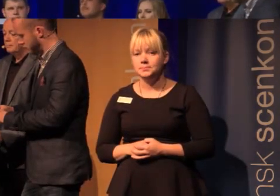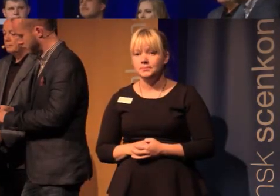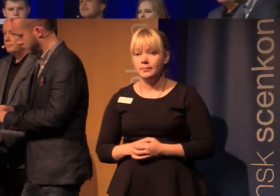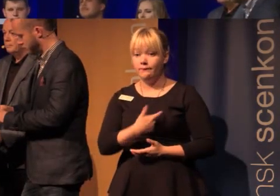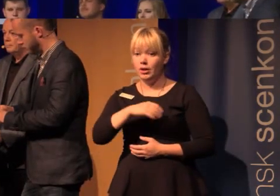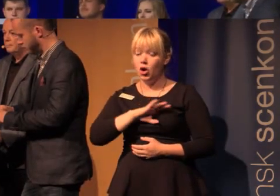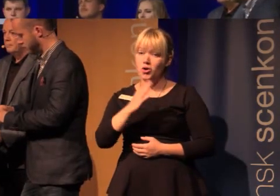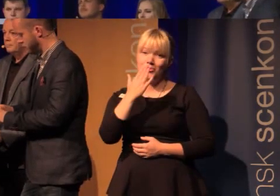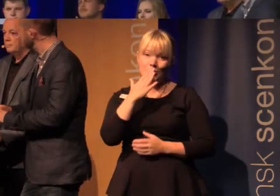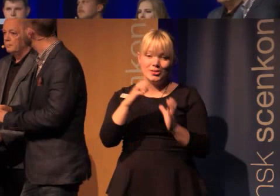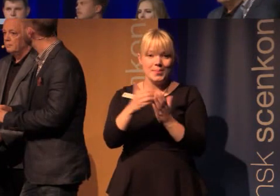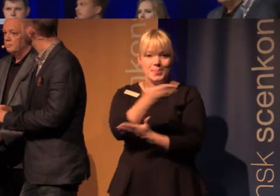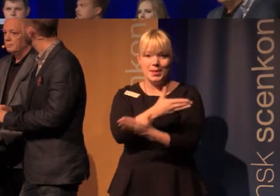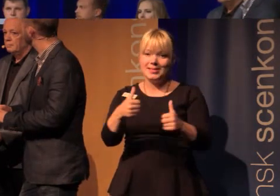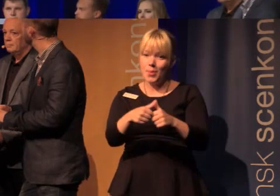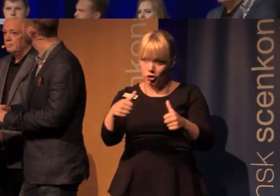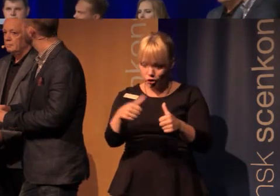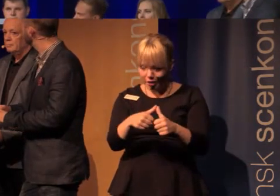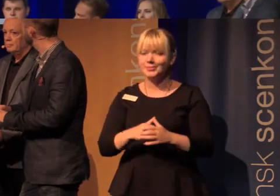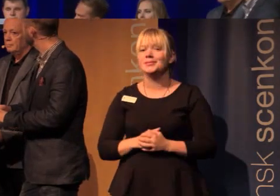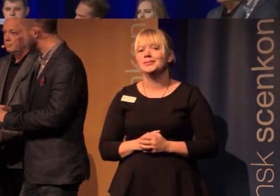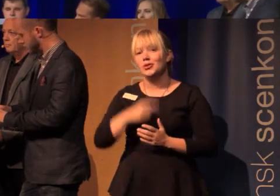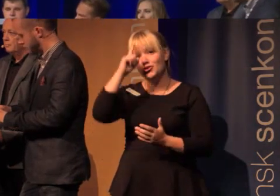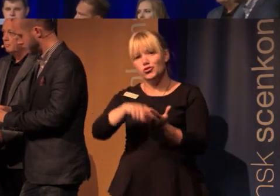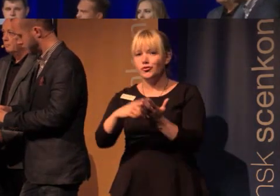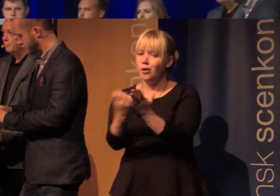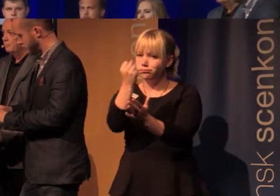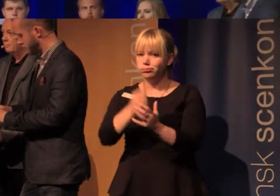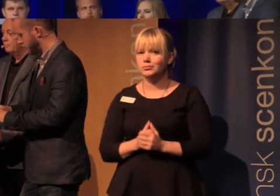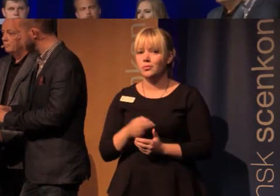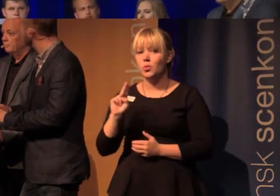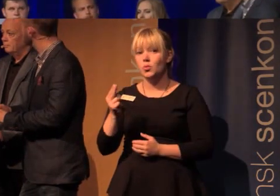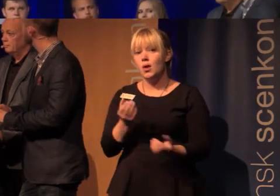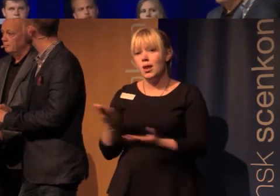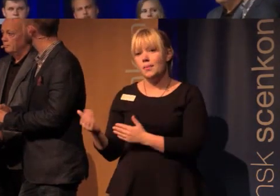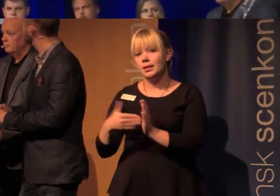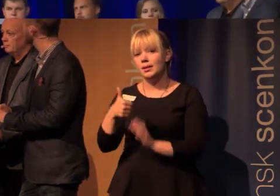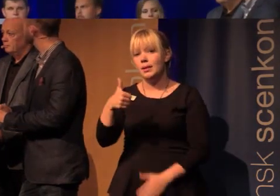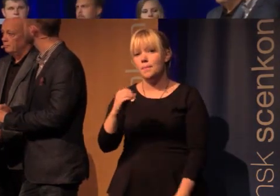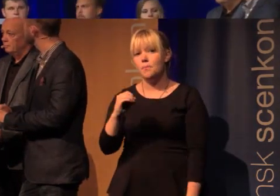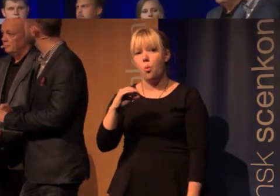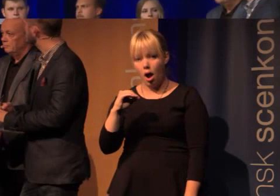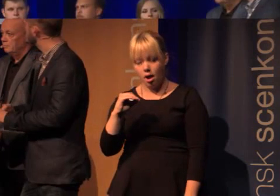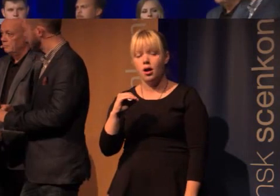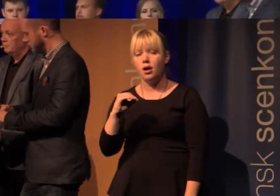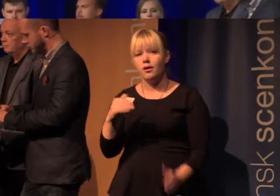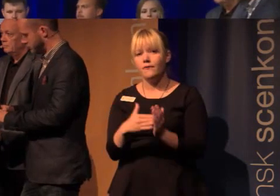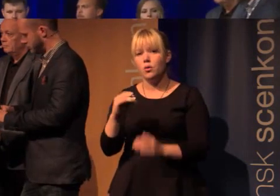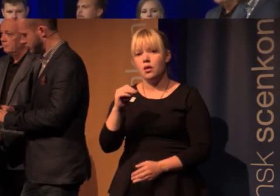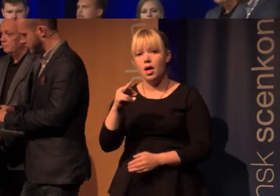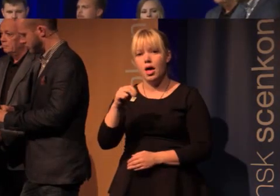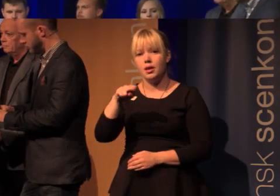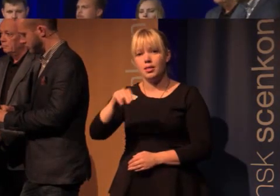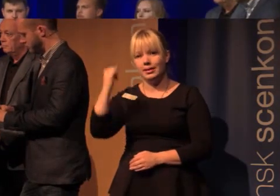samarbetspartners, och jag kommer nu att lämna över ordet till Boa Rutström, Arena Idé, och